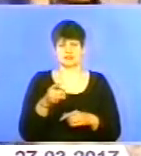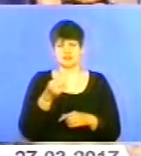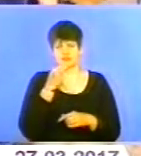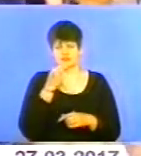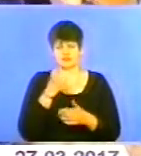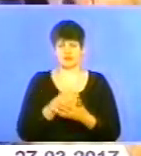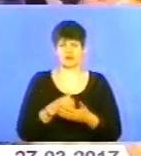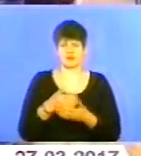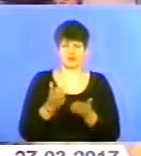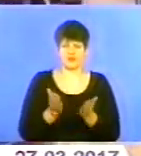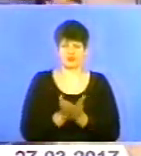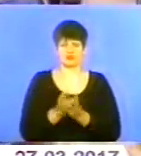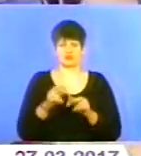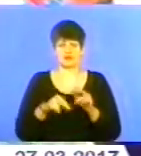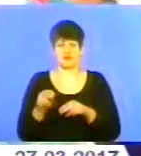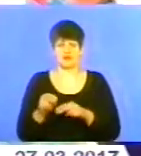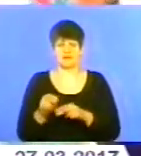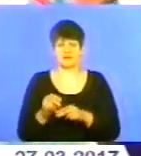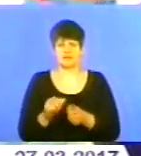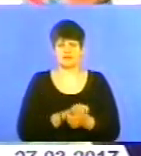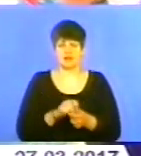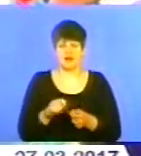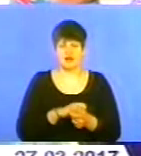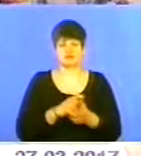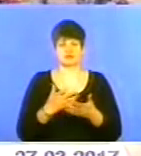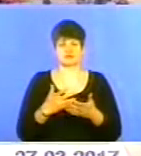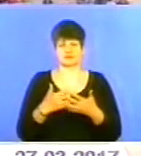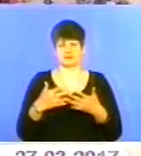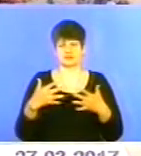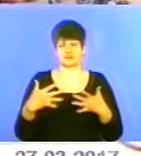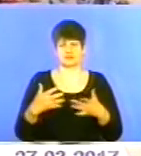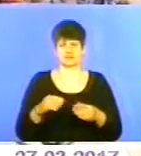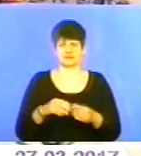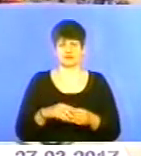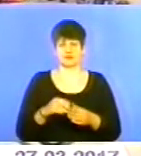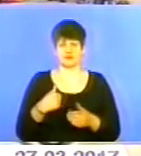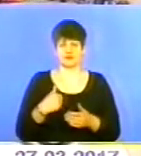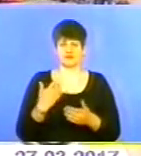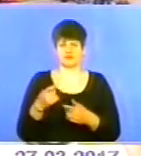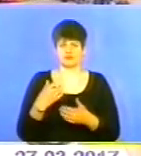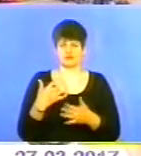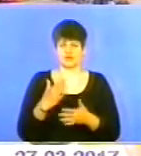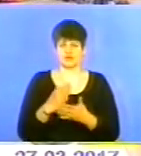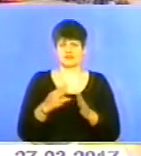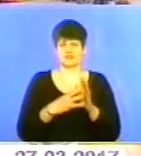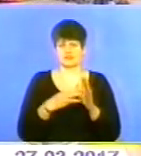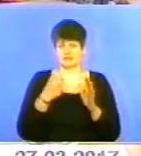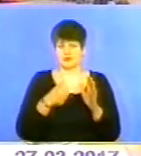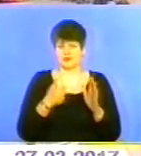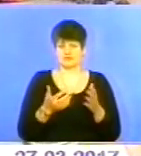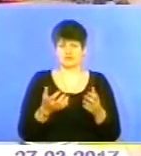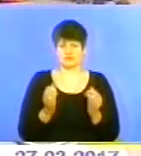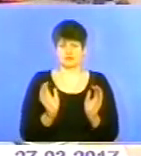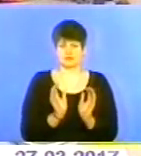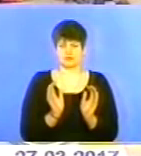посуд, будівельні матеріали, теплий одяг, матраци та ковдри. Ми вже існуємо в Тернополі майже 8 років і взяли під